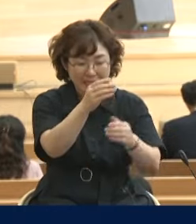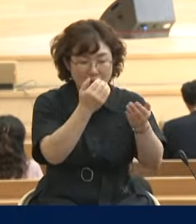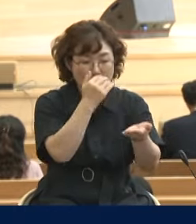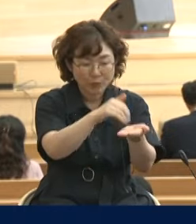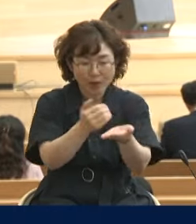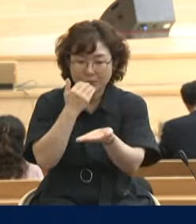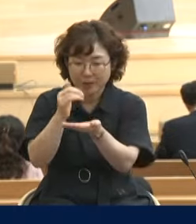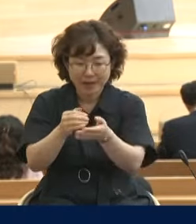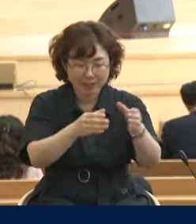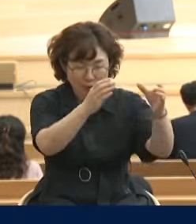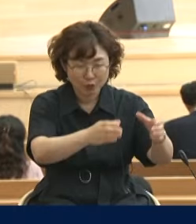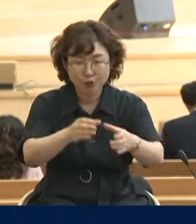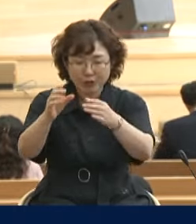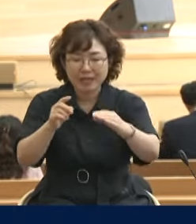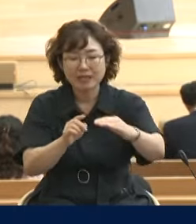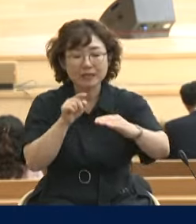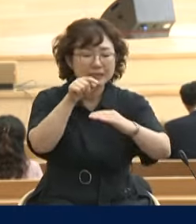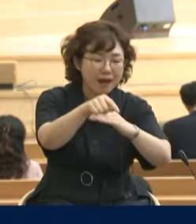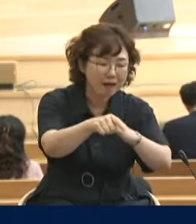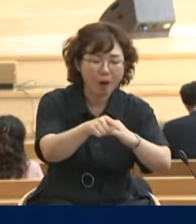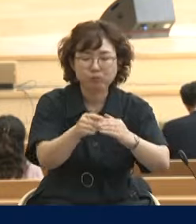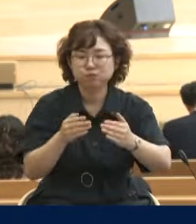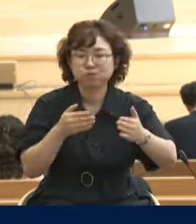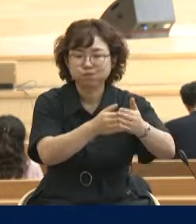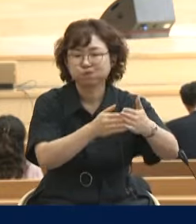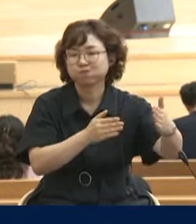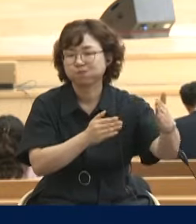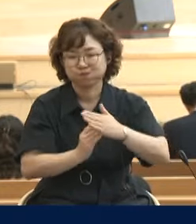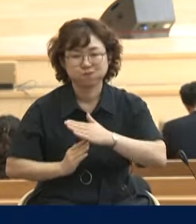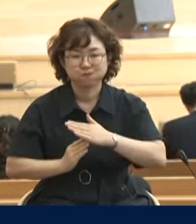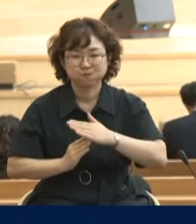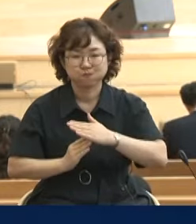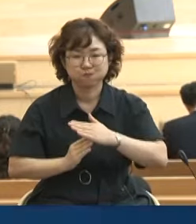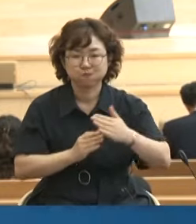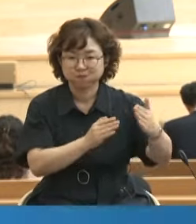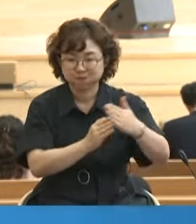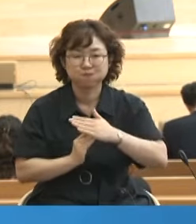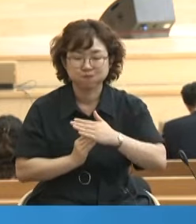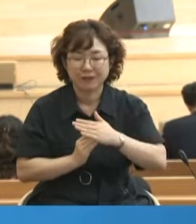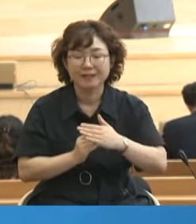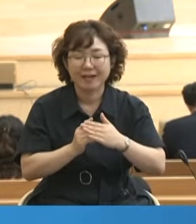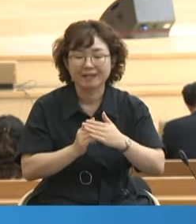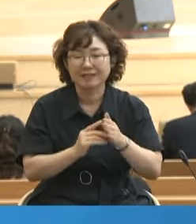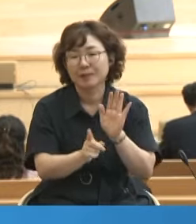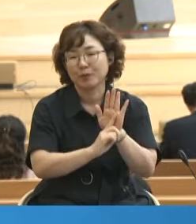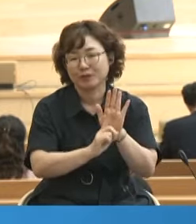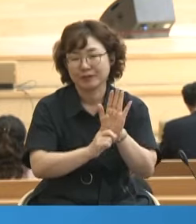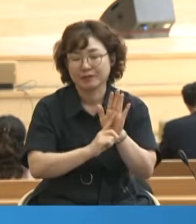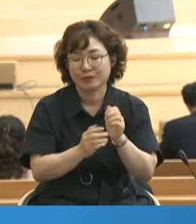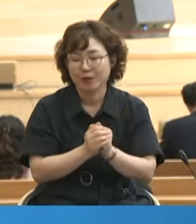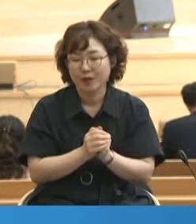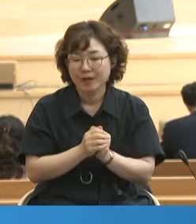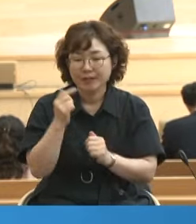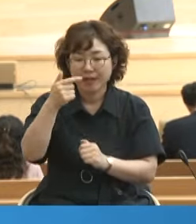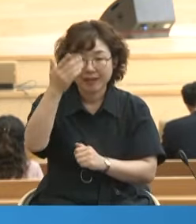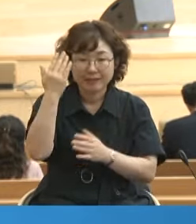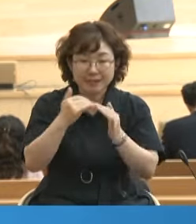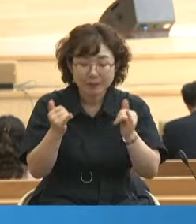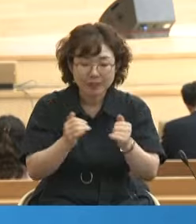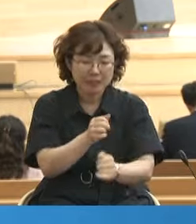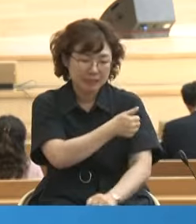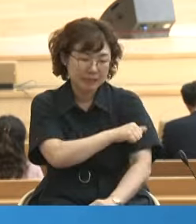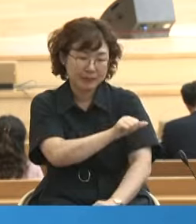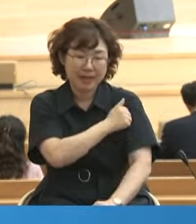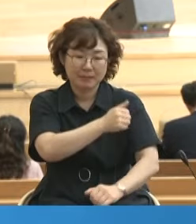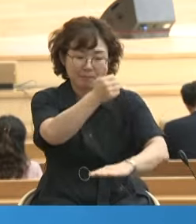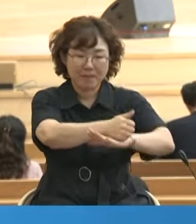이상은 나갈 수 없다, 그걸 상기시키는 표상이었죠. 고대인들은 이베리아 반도, 그러니까 스페인 그 끝에